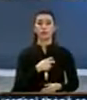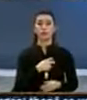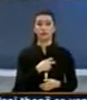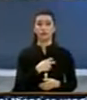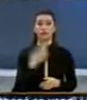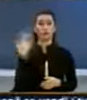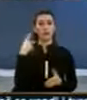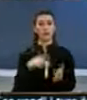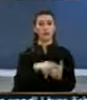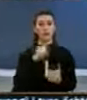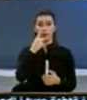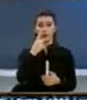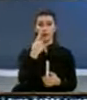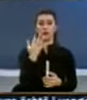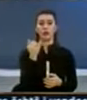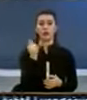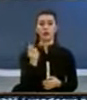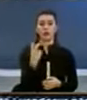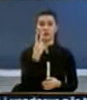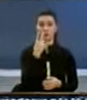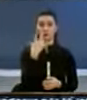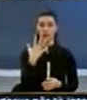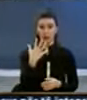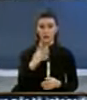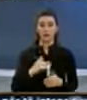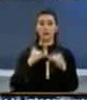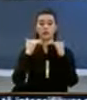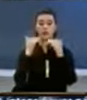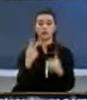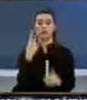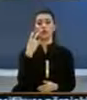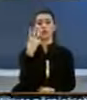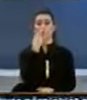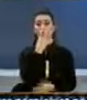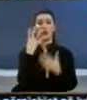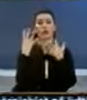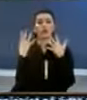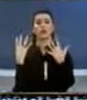2011 25, në vitin 2014 249.